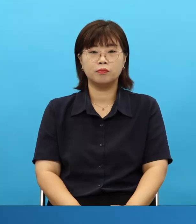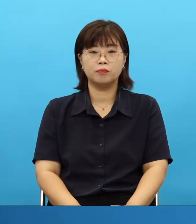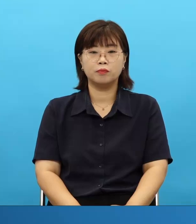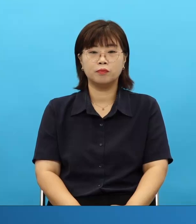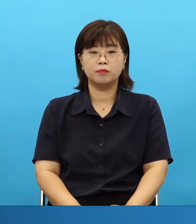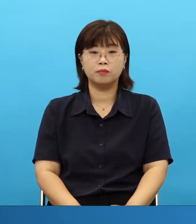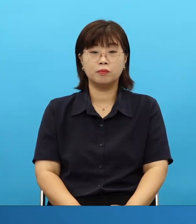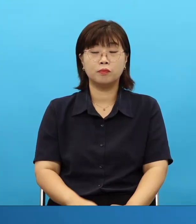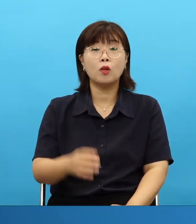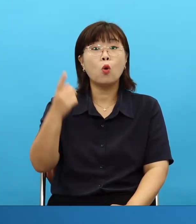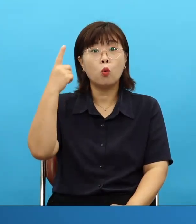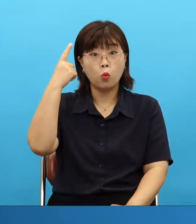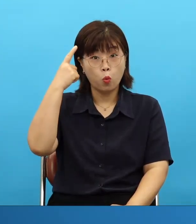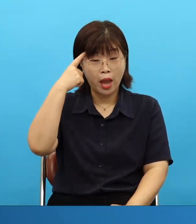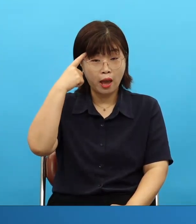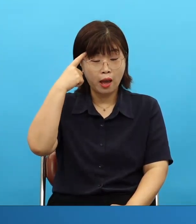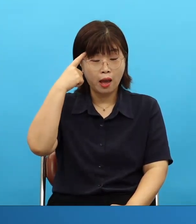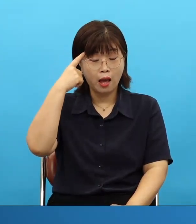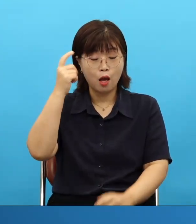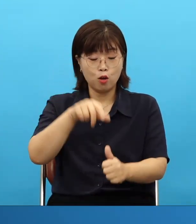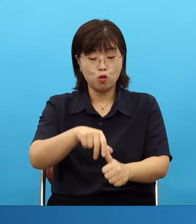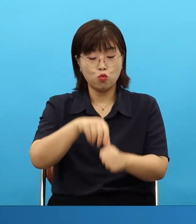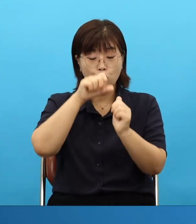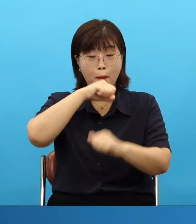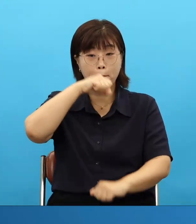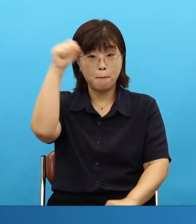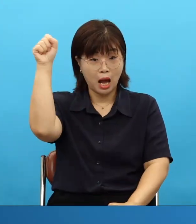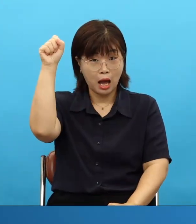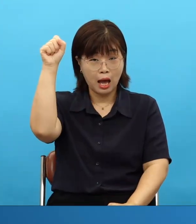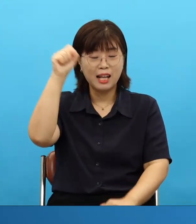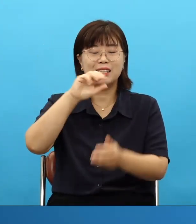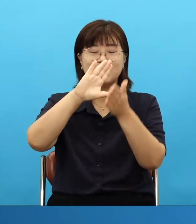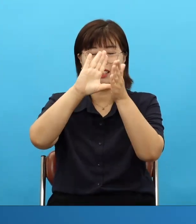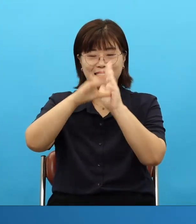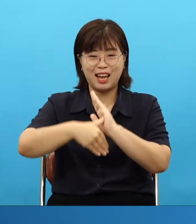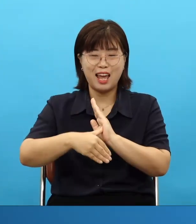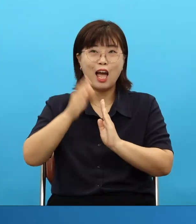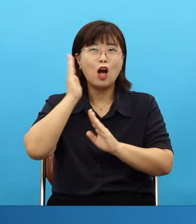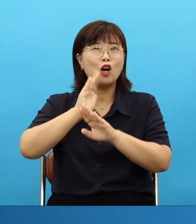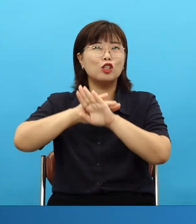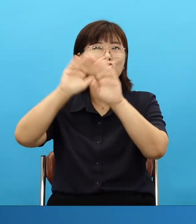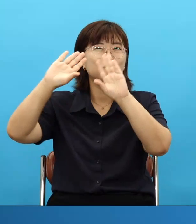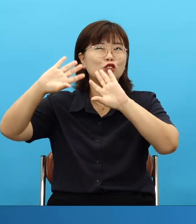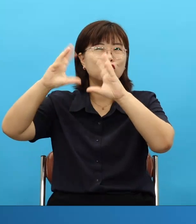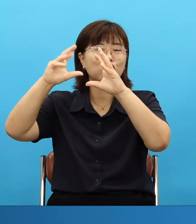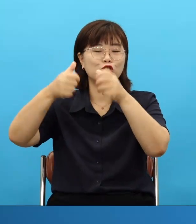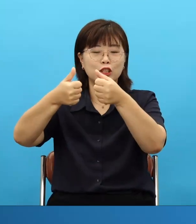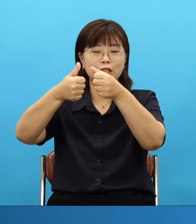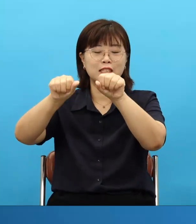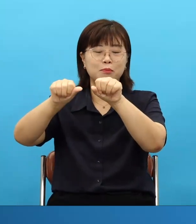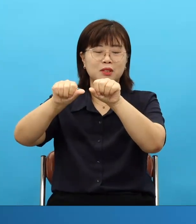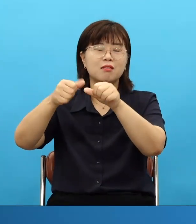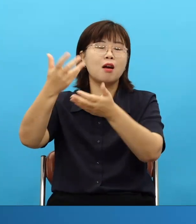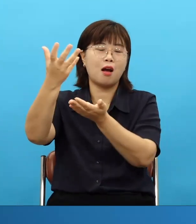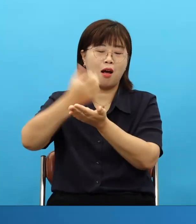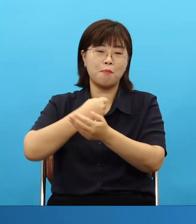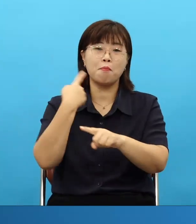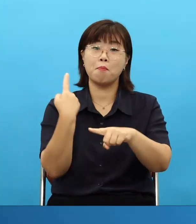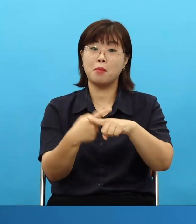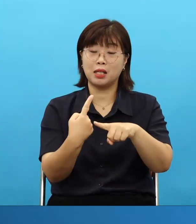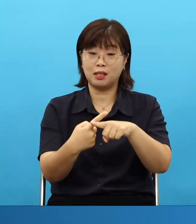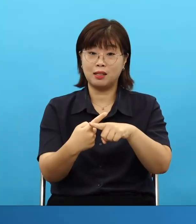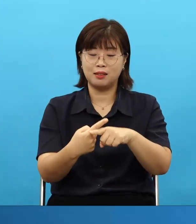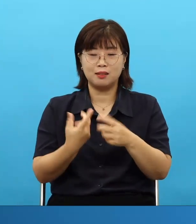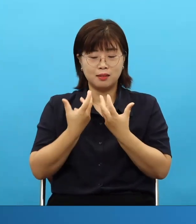본적이기 때문입니다. That's because this heaven, this is where we rightfully belong. 예를 든다면은 우리 한국 사람이 외국에